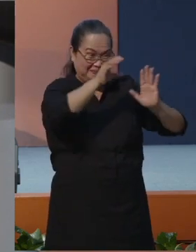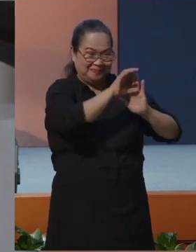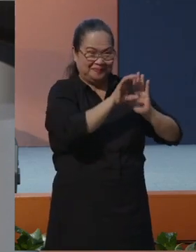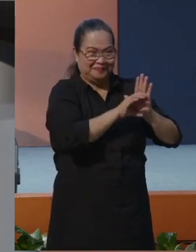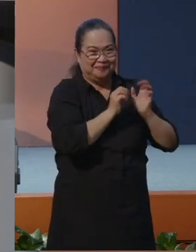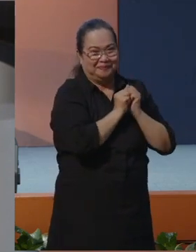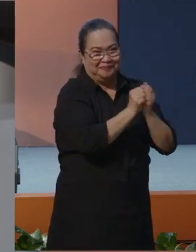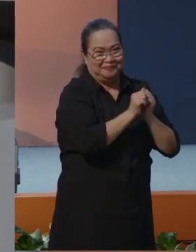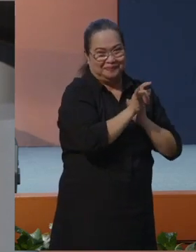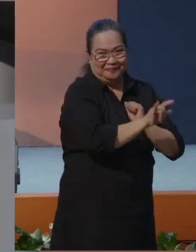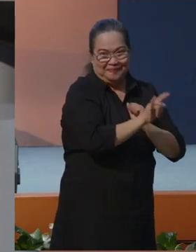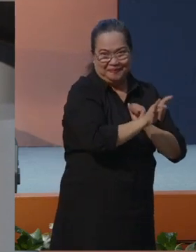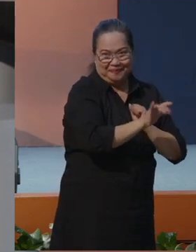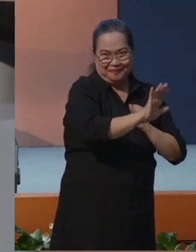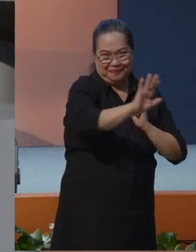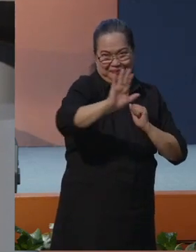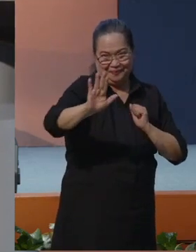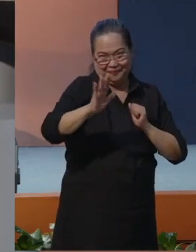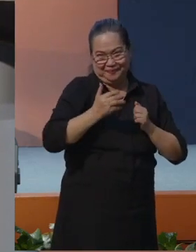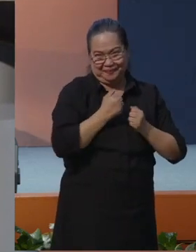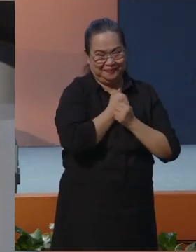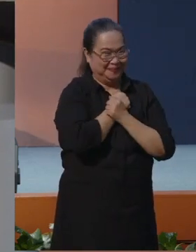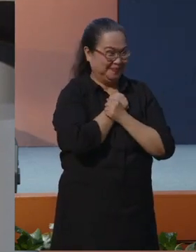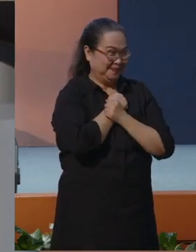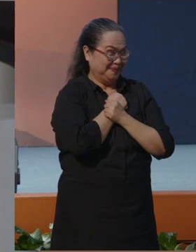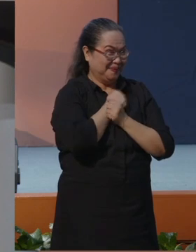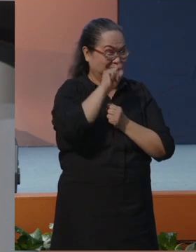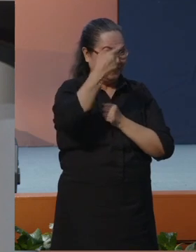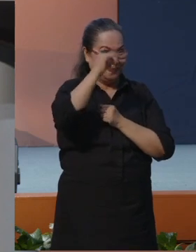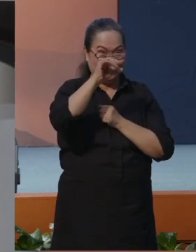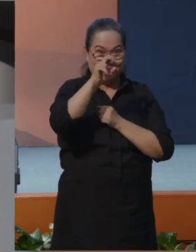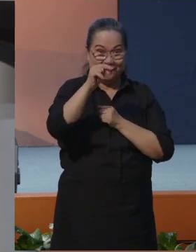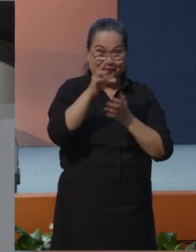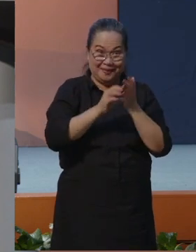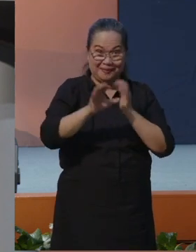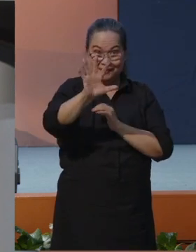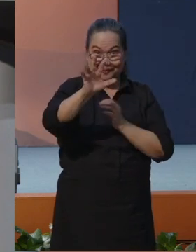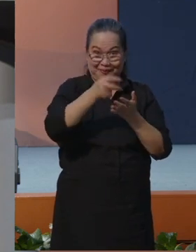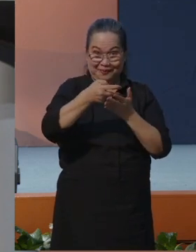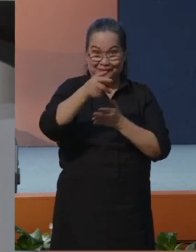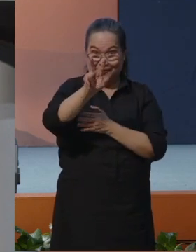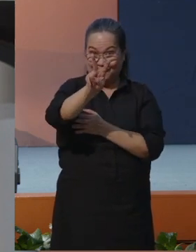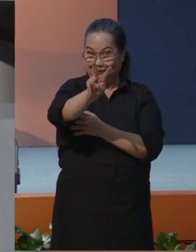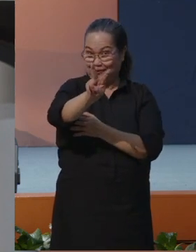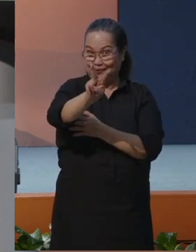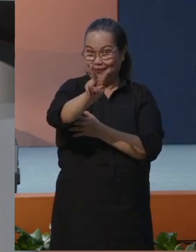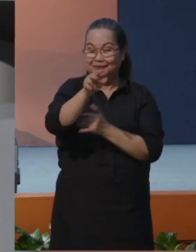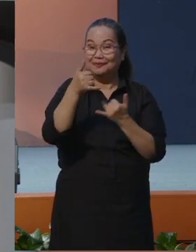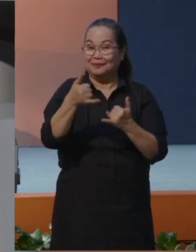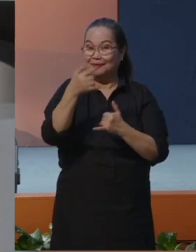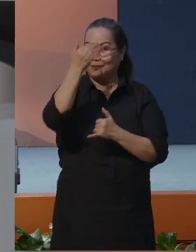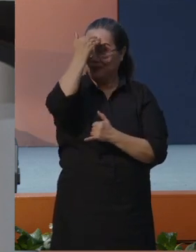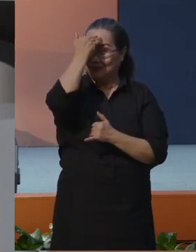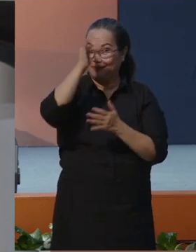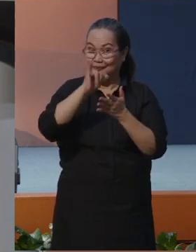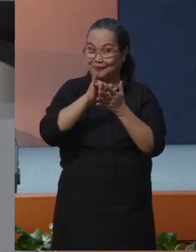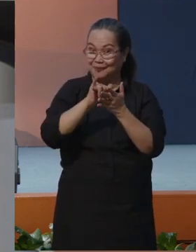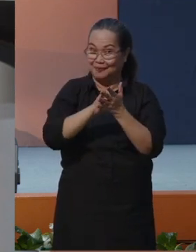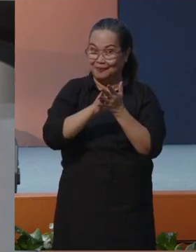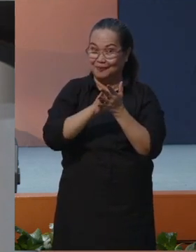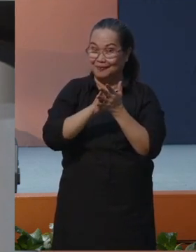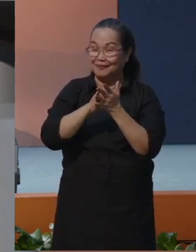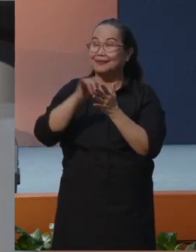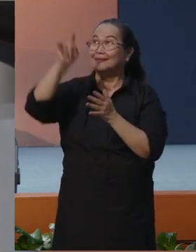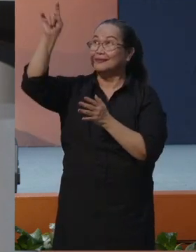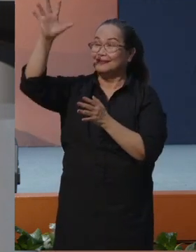and abide in his love. 1 John chapter 5, verse 2, by this we know that we love the children of